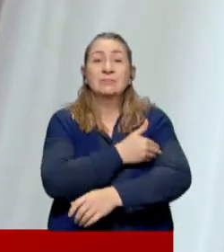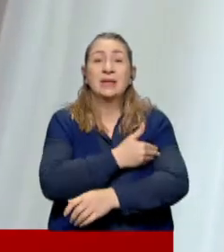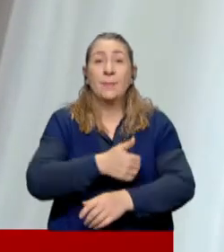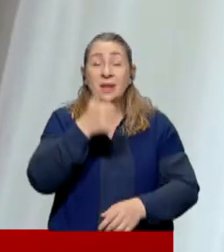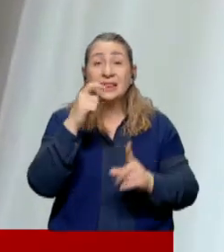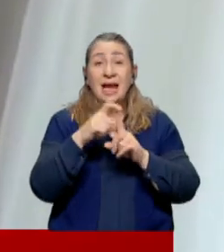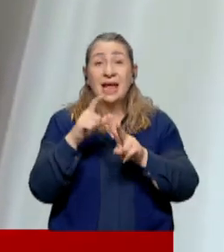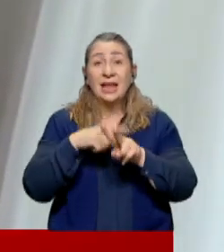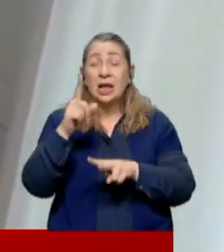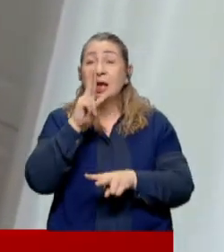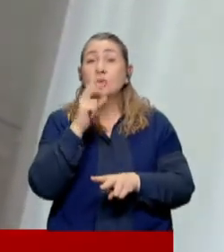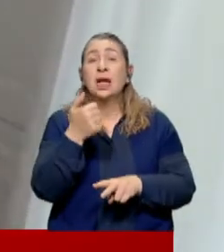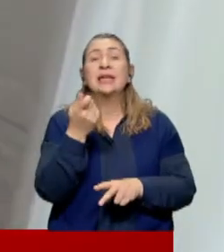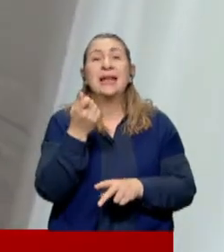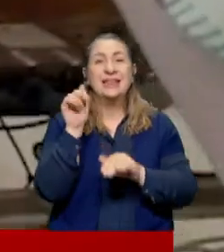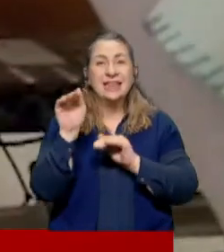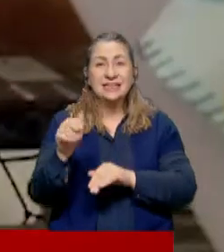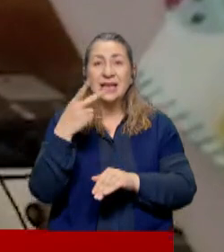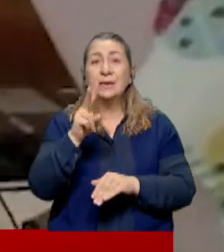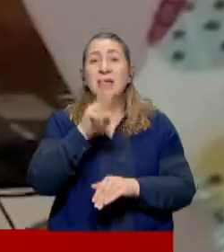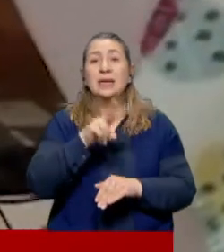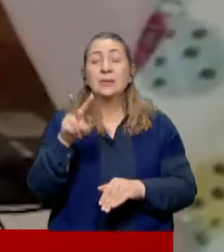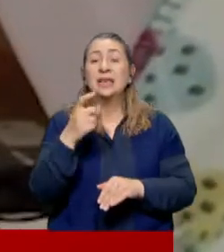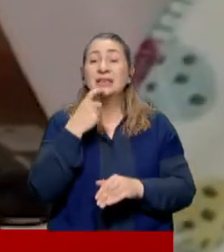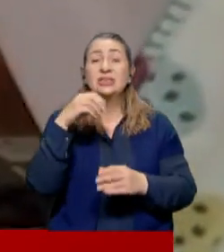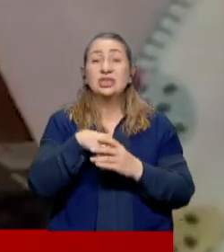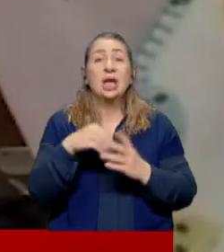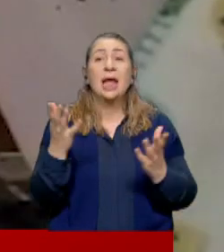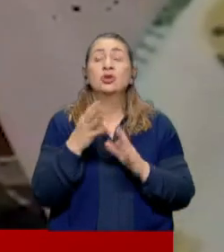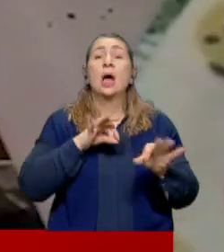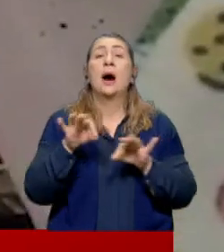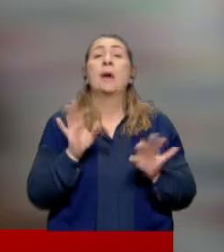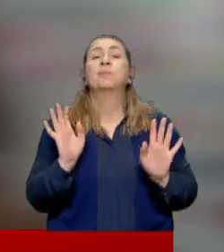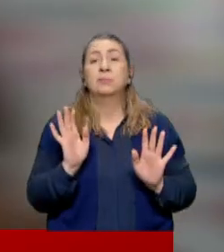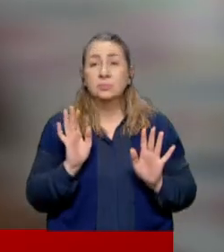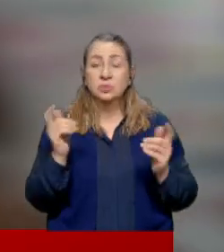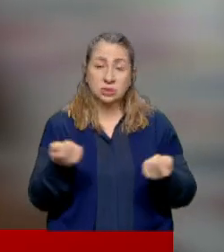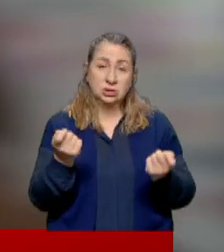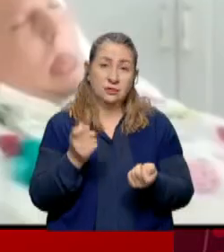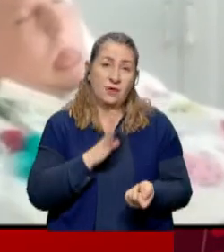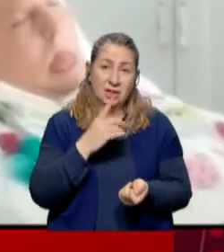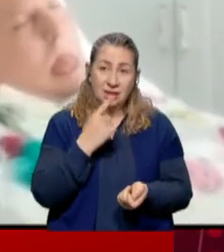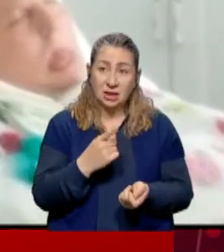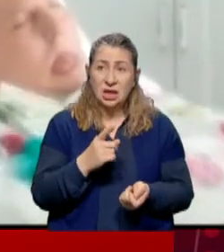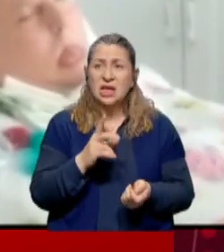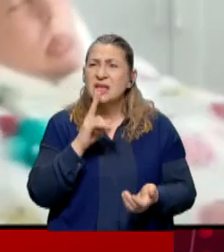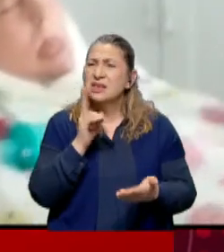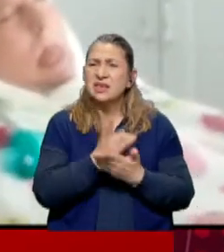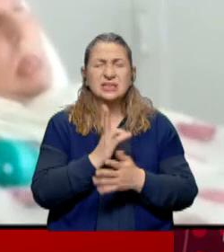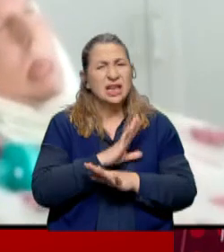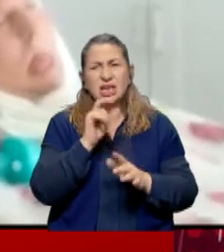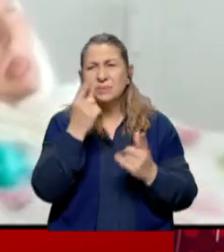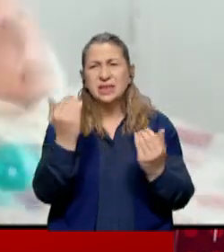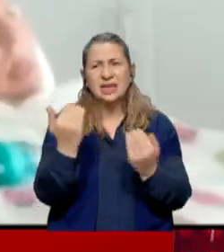Bakanı Derya Yanık 206 liralık desteğin 2022 yılı için henüz planlama aşamasında olduğunu açıkladı. Kesinlikle hiçbir